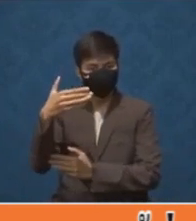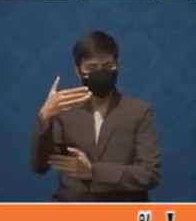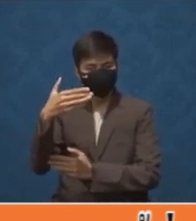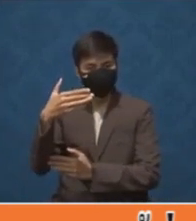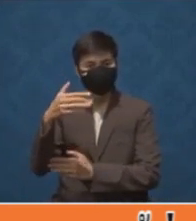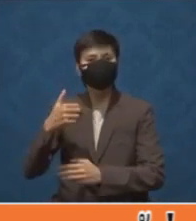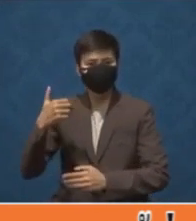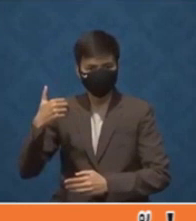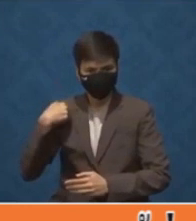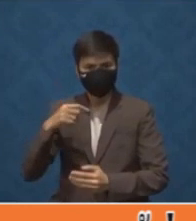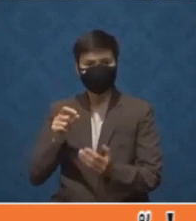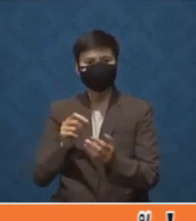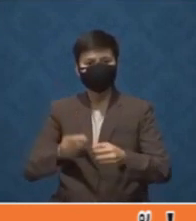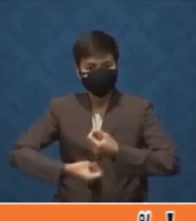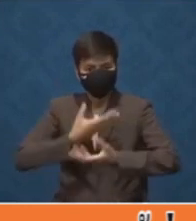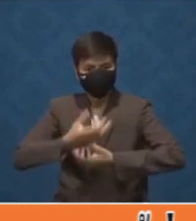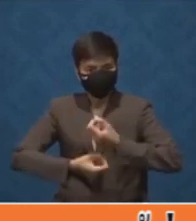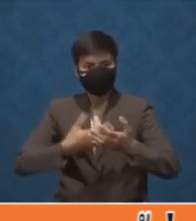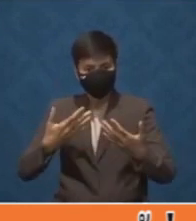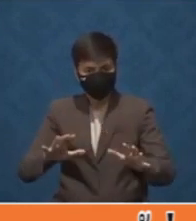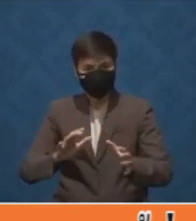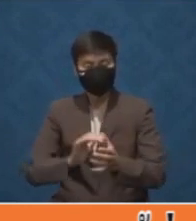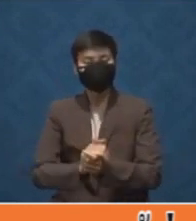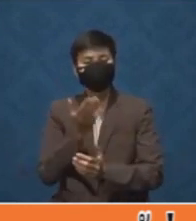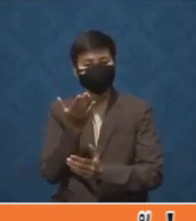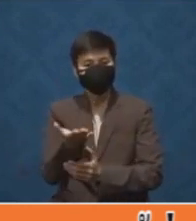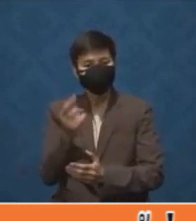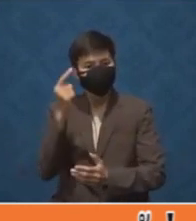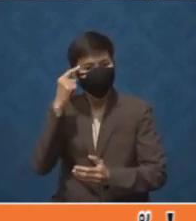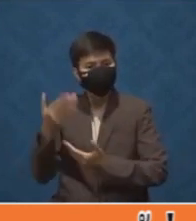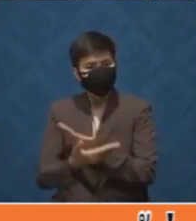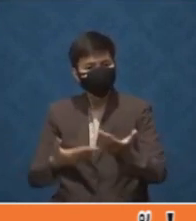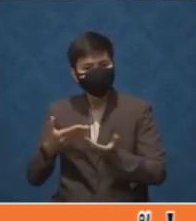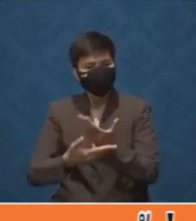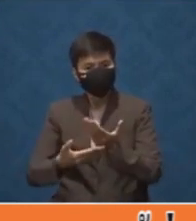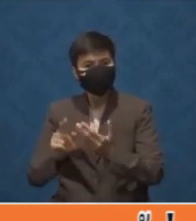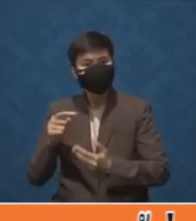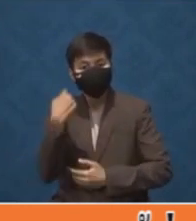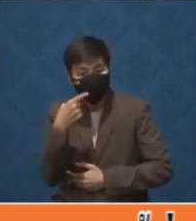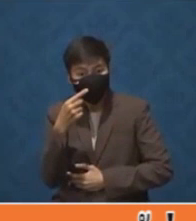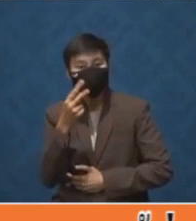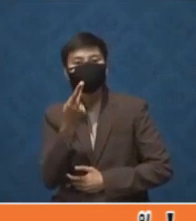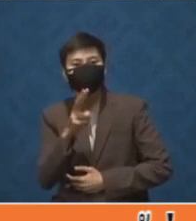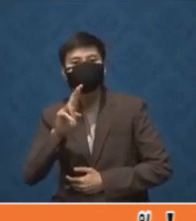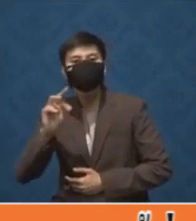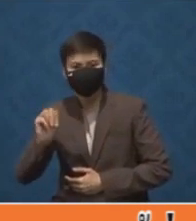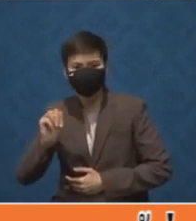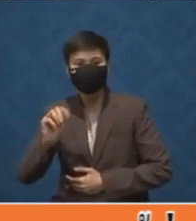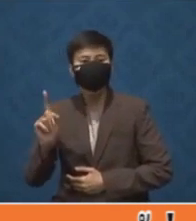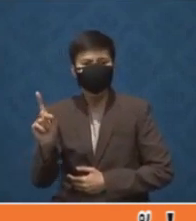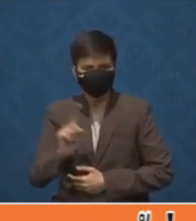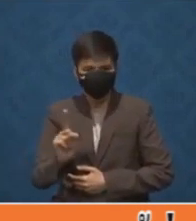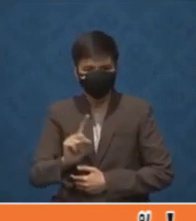ที่แล้วและที่สำคัญคือผู้ที่ขอไปพิจารณาคือครม.ไม่มีตรงไหน